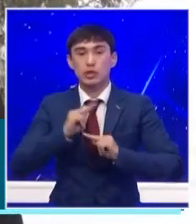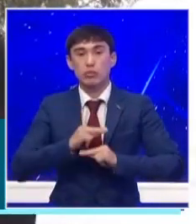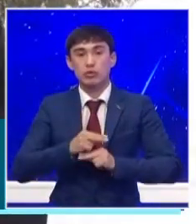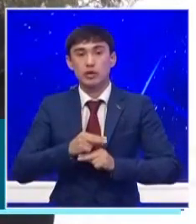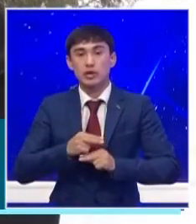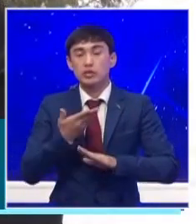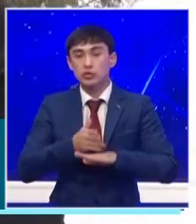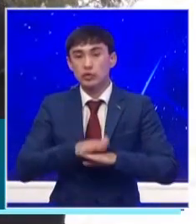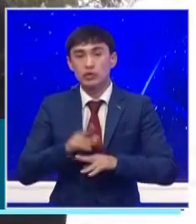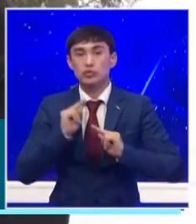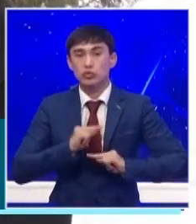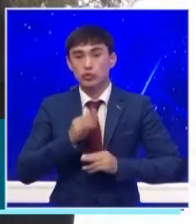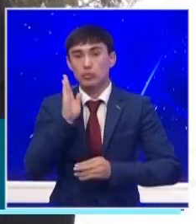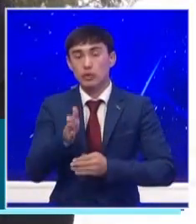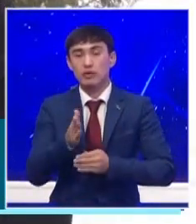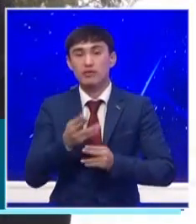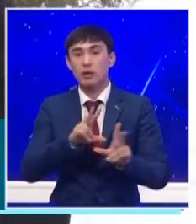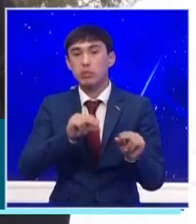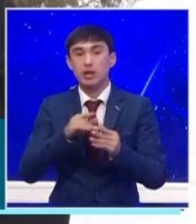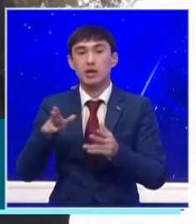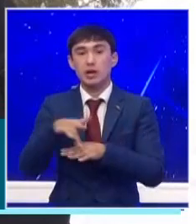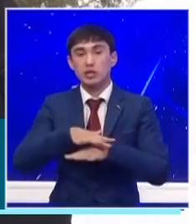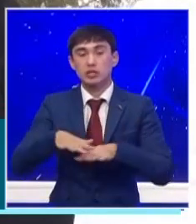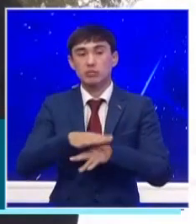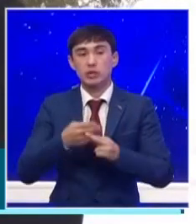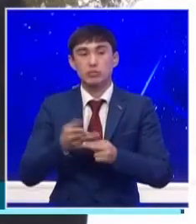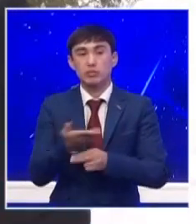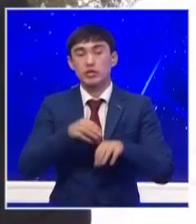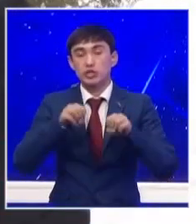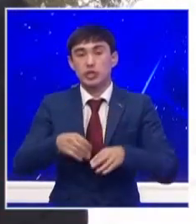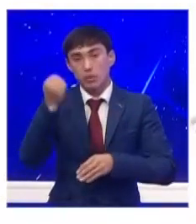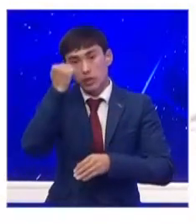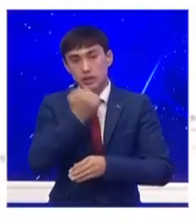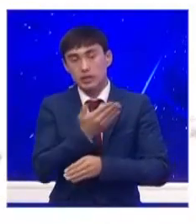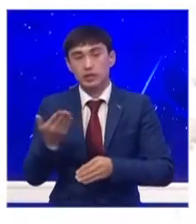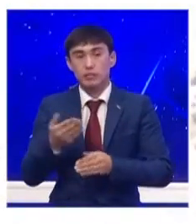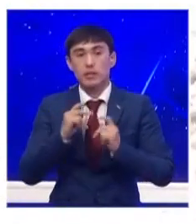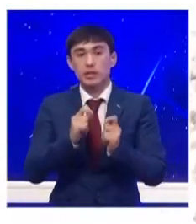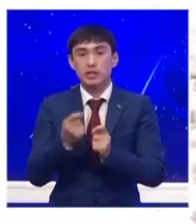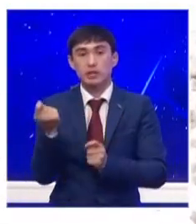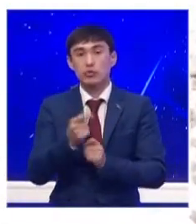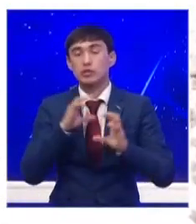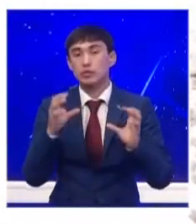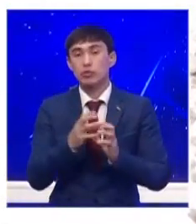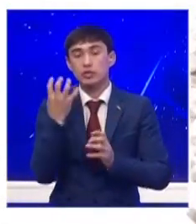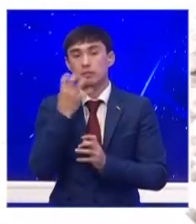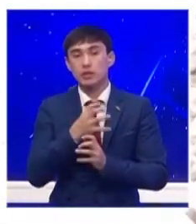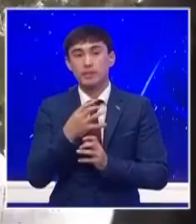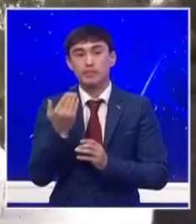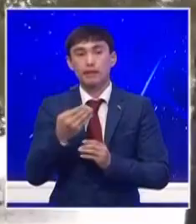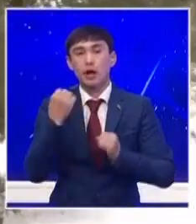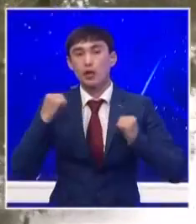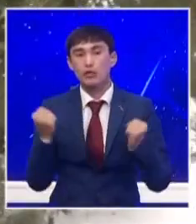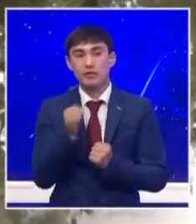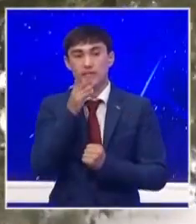проворот их труд напрямую направлен на благо горожан а потому мы решили отблагодарить их подарить им немного заботы и в столь